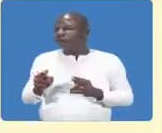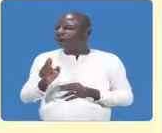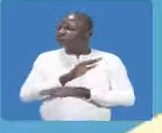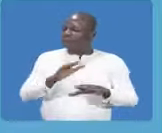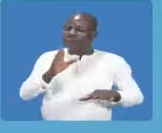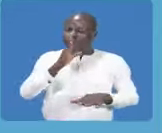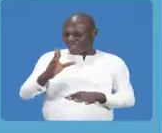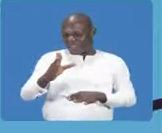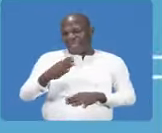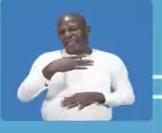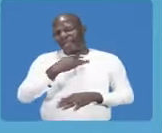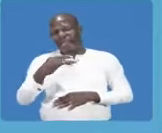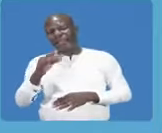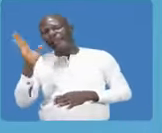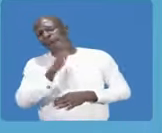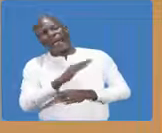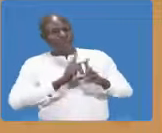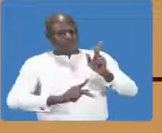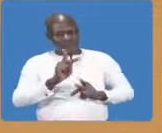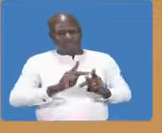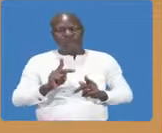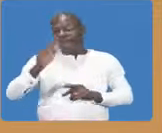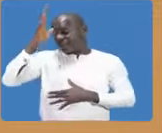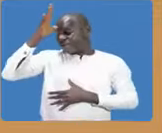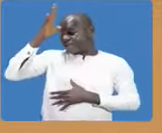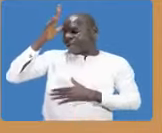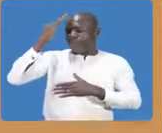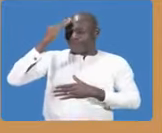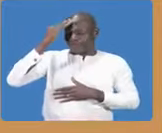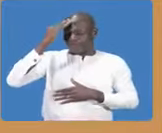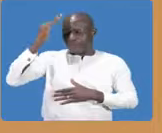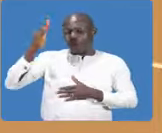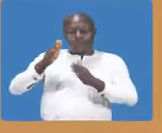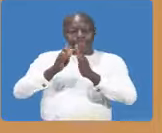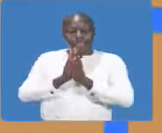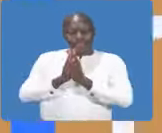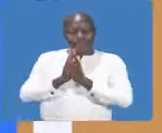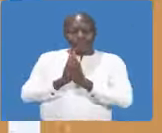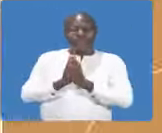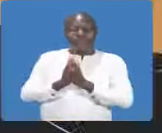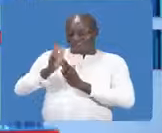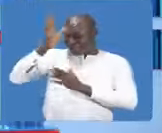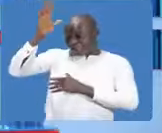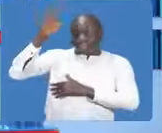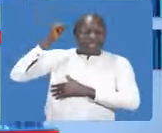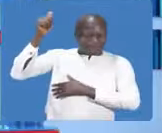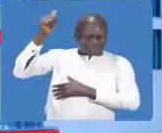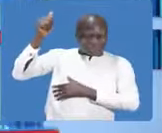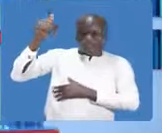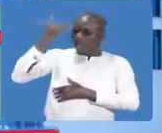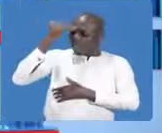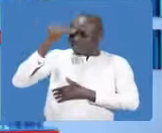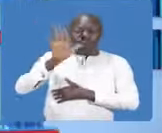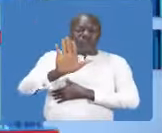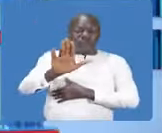be like them, for your father knows the things you have need of before you ask him. Wasi enti. Mama yen